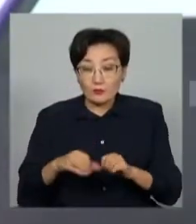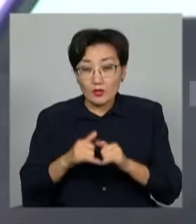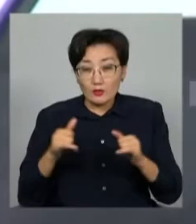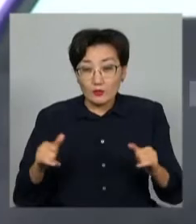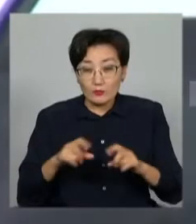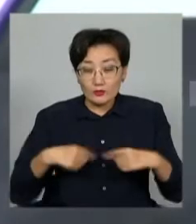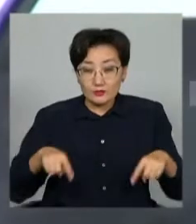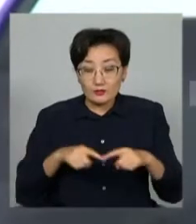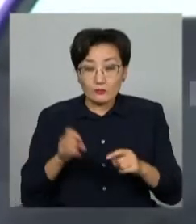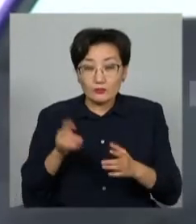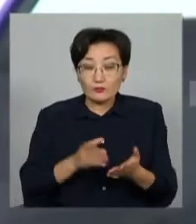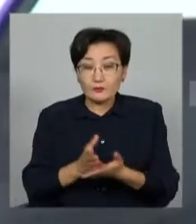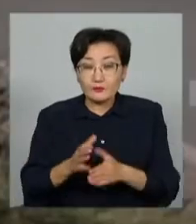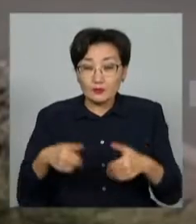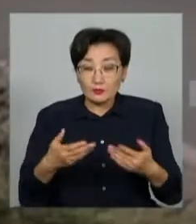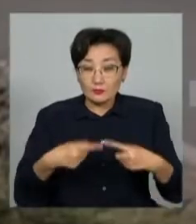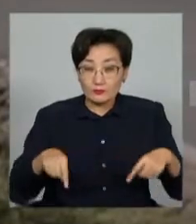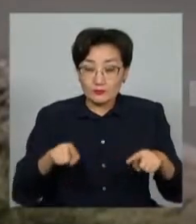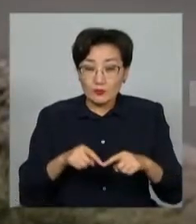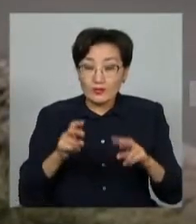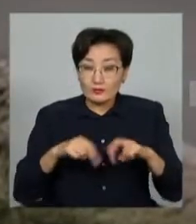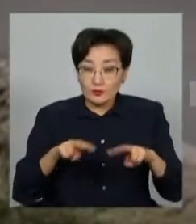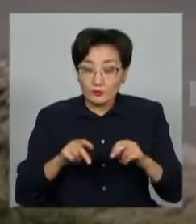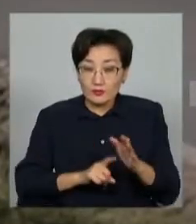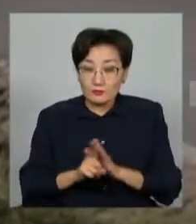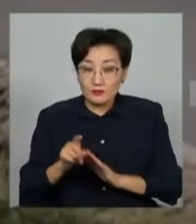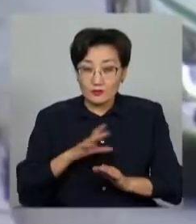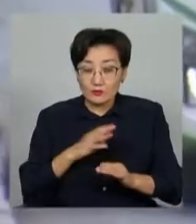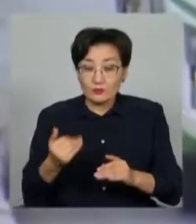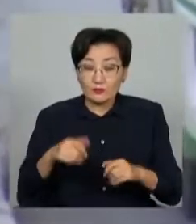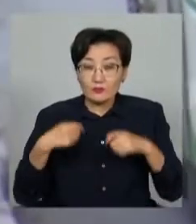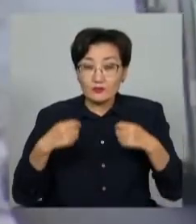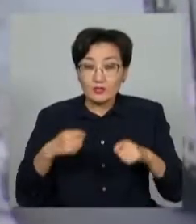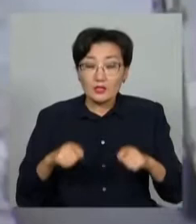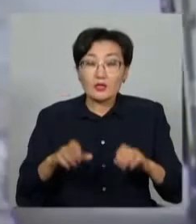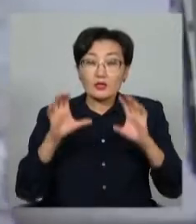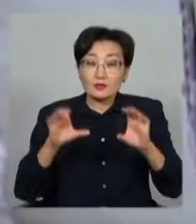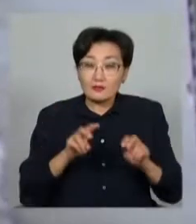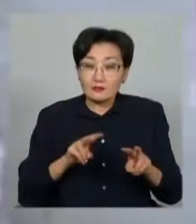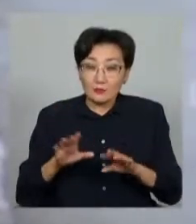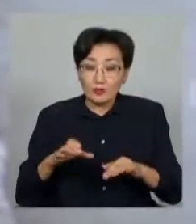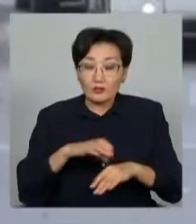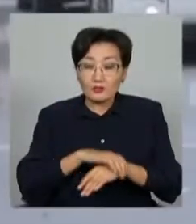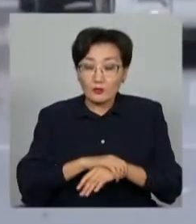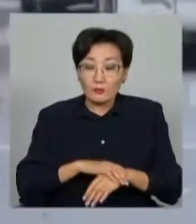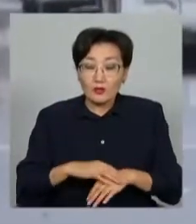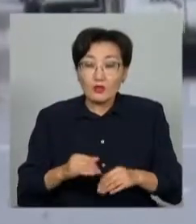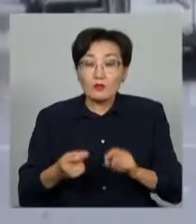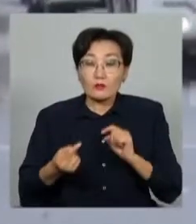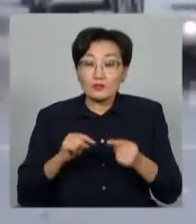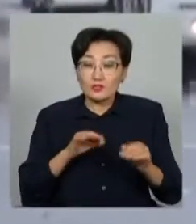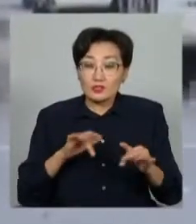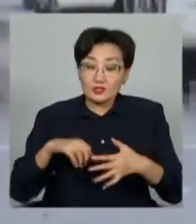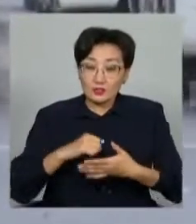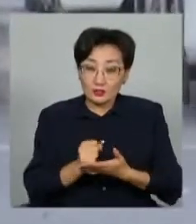Қазақстандағы такси қызметін ұсынатын компанияларды тексеруді бастады. Олар нарықта заң сақталмағаны анықталса, монополияға қарсы